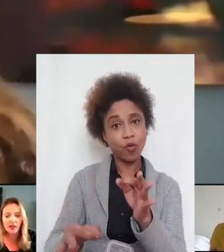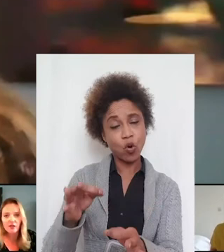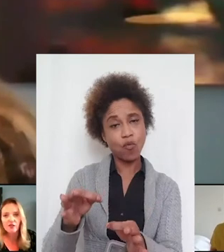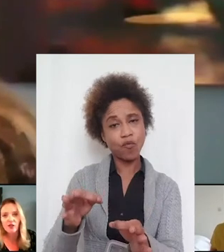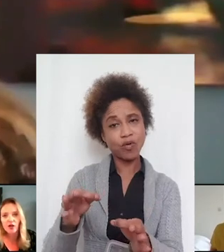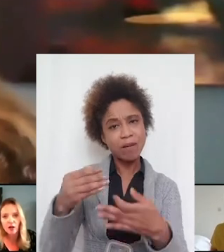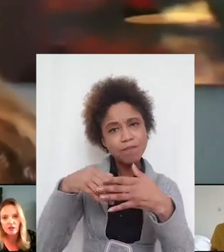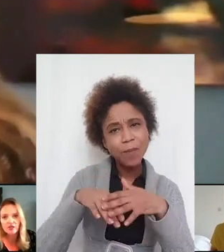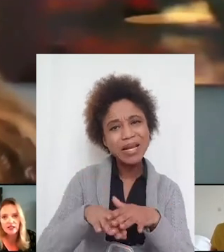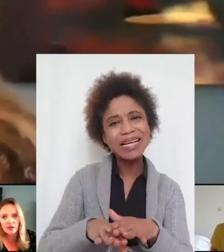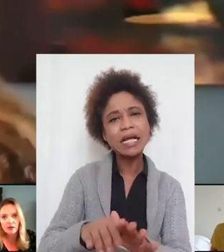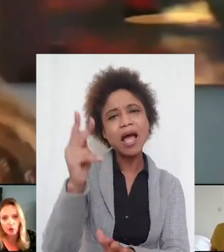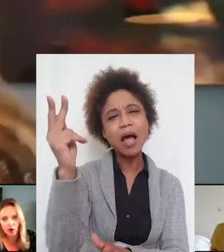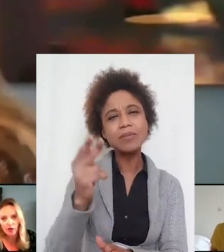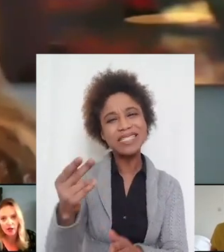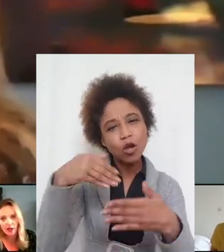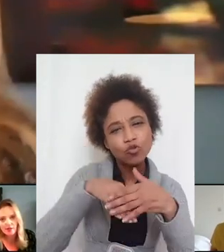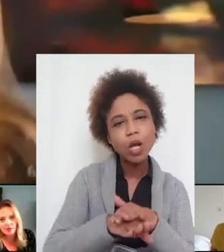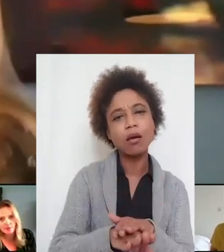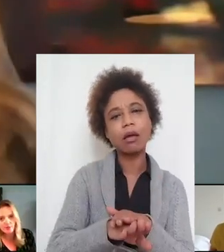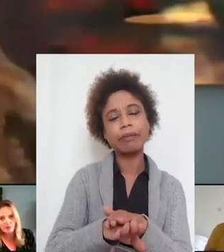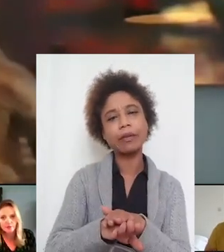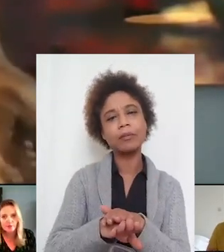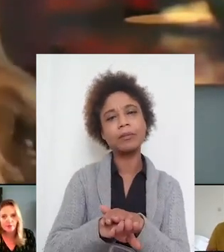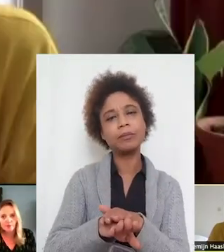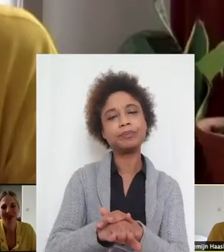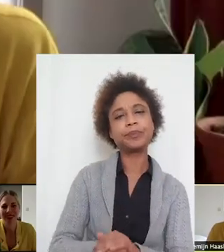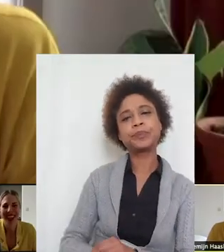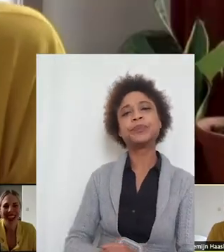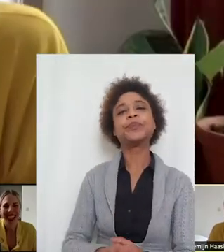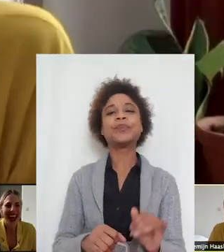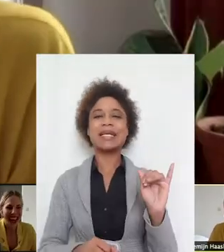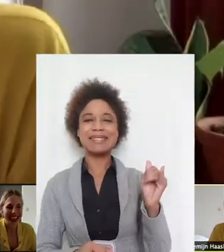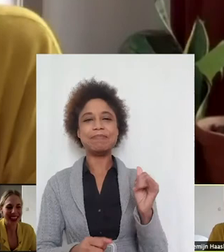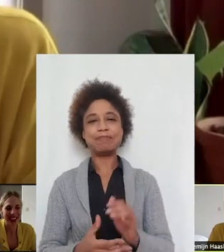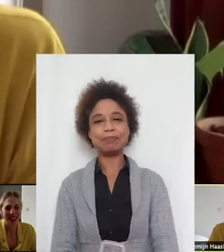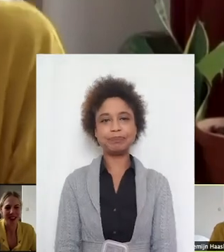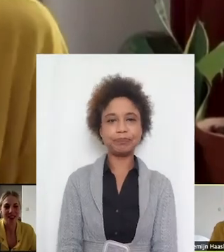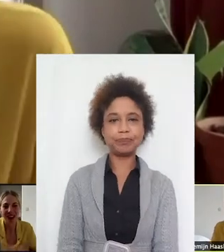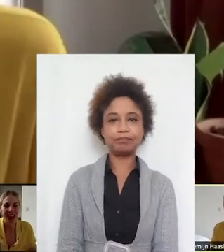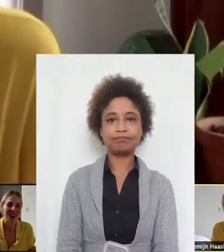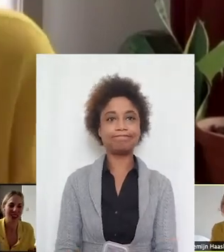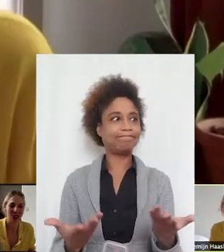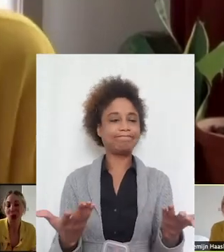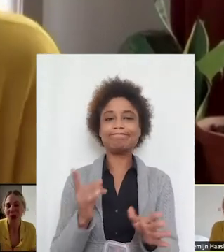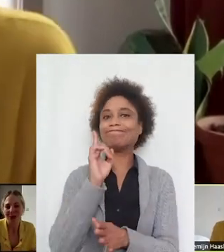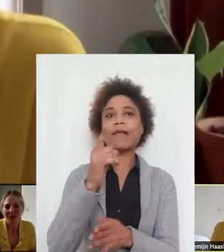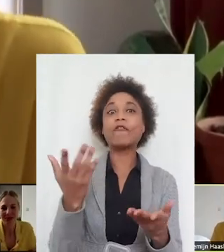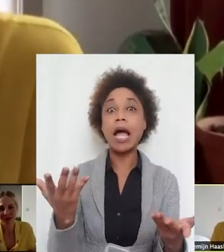implementeren van de artistieke toegankelijkheid. Ja, en waar gaan we